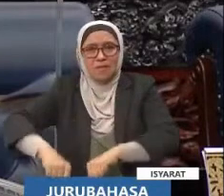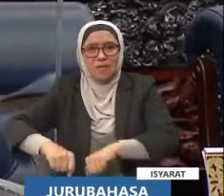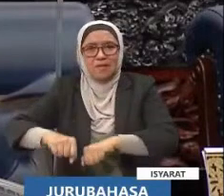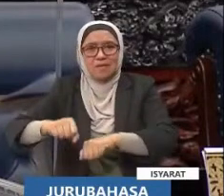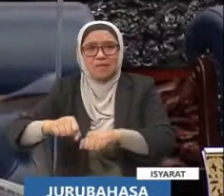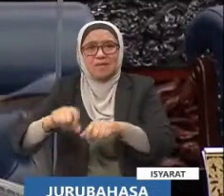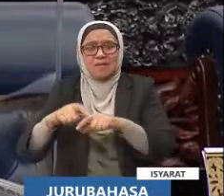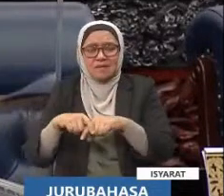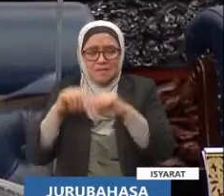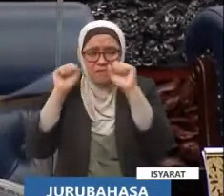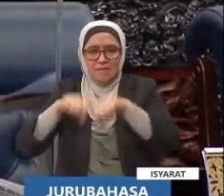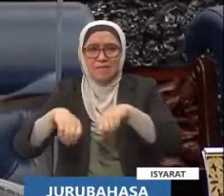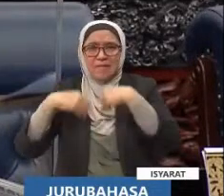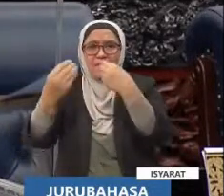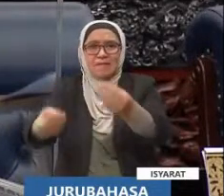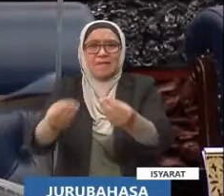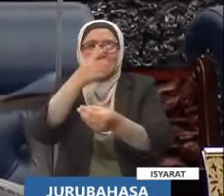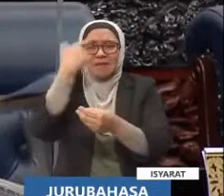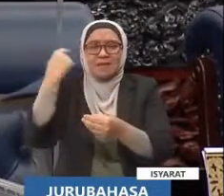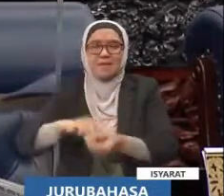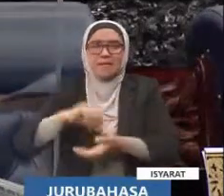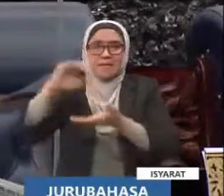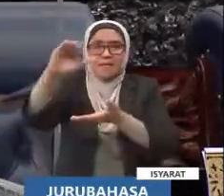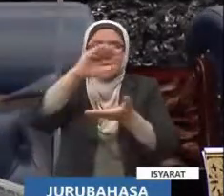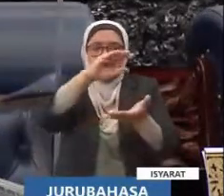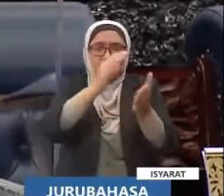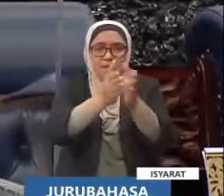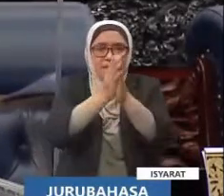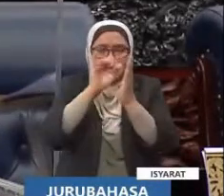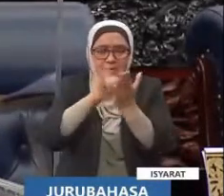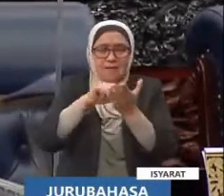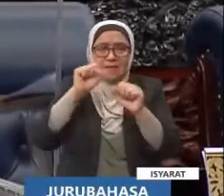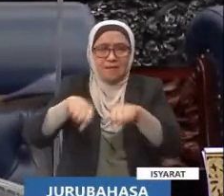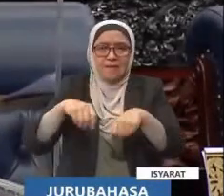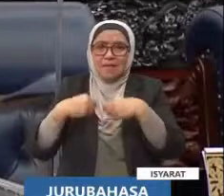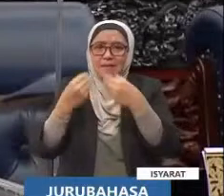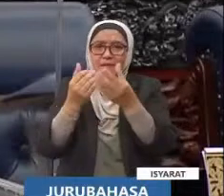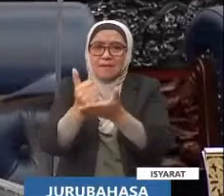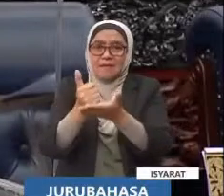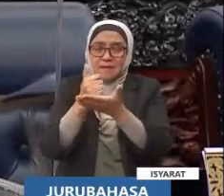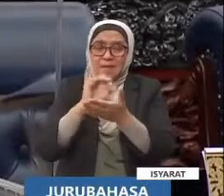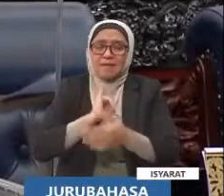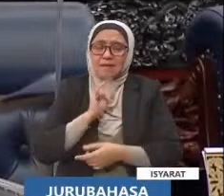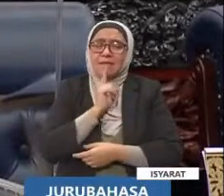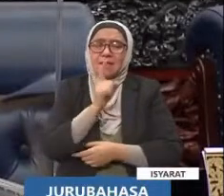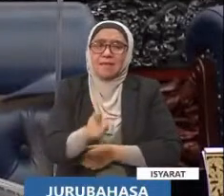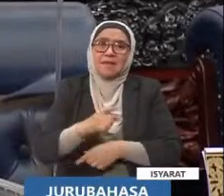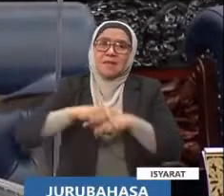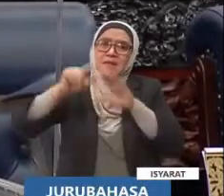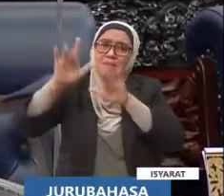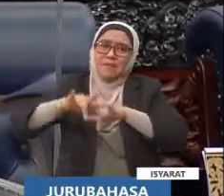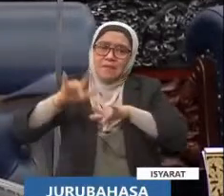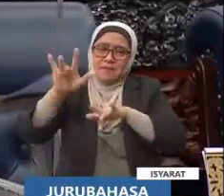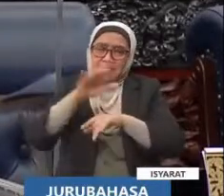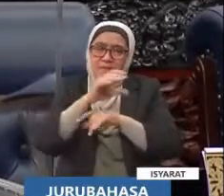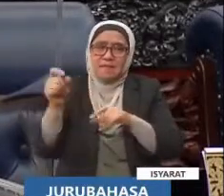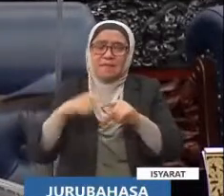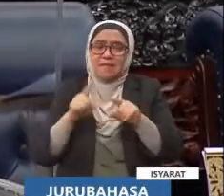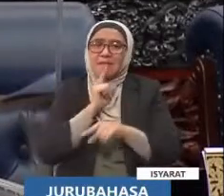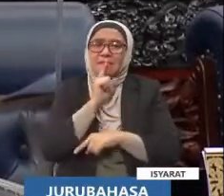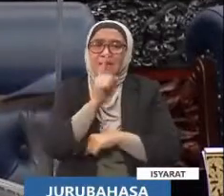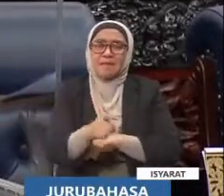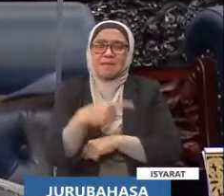bekalan dan permintaan to dapat kita sebagai saya bersimpati dan juga melihat keadaan lidah kita sentiasa